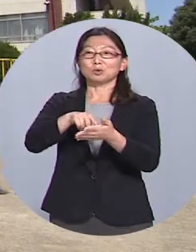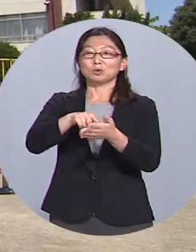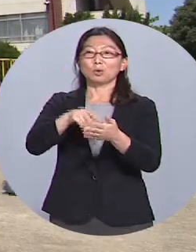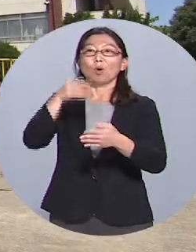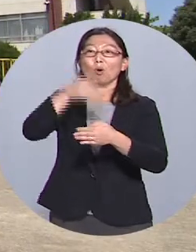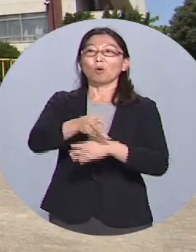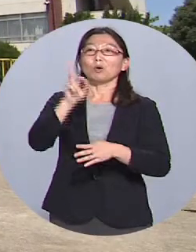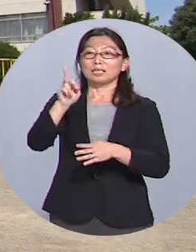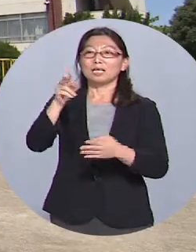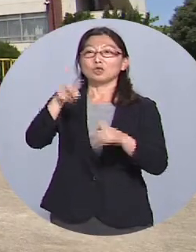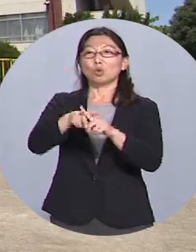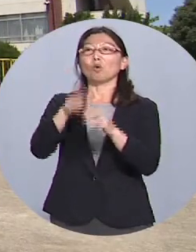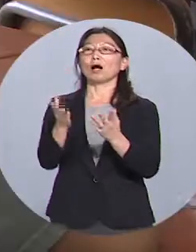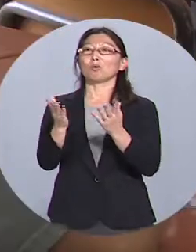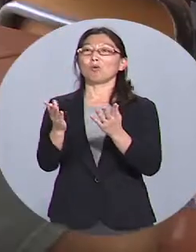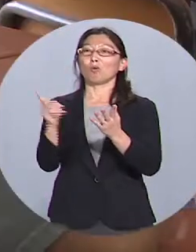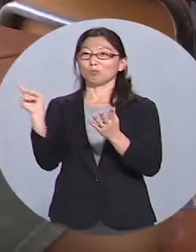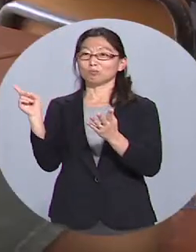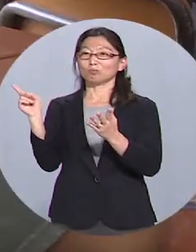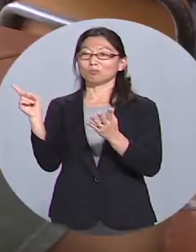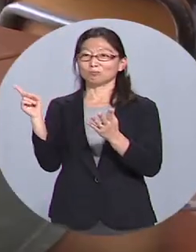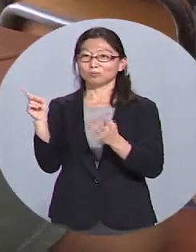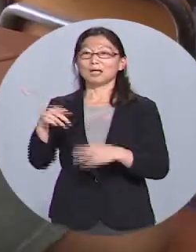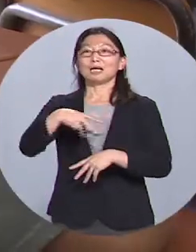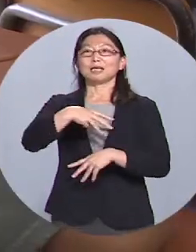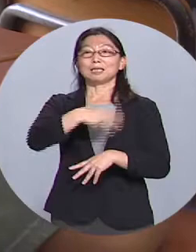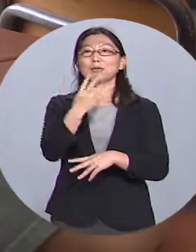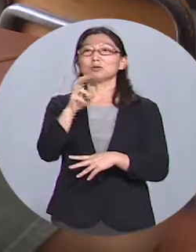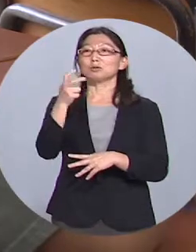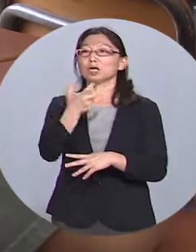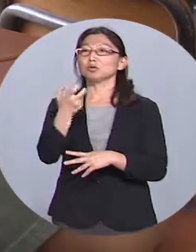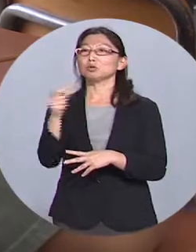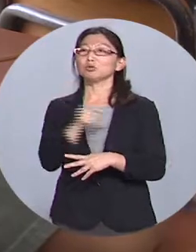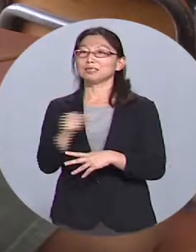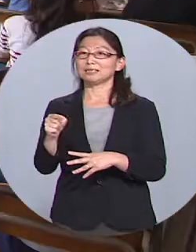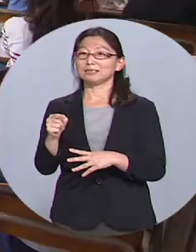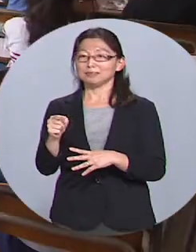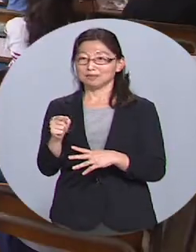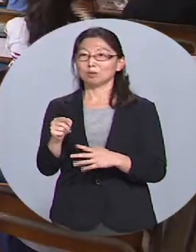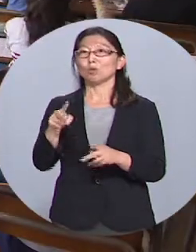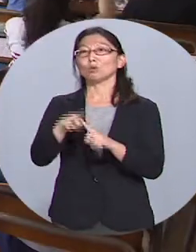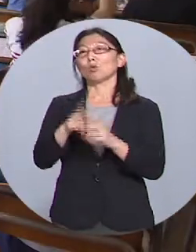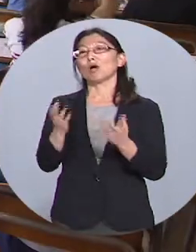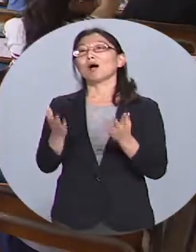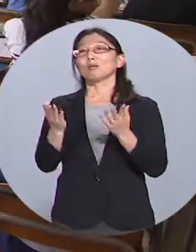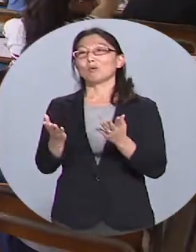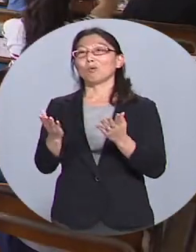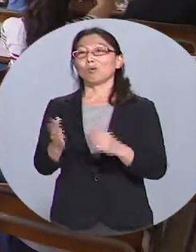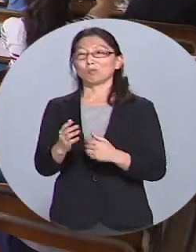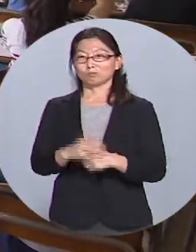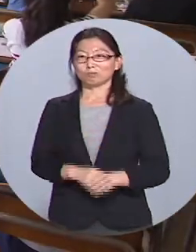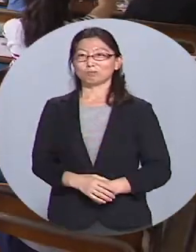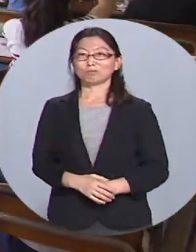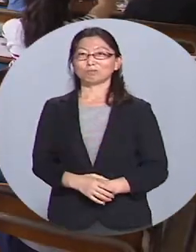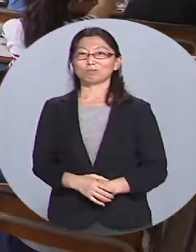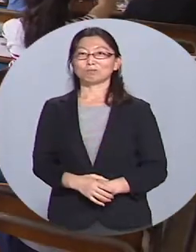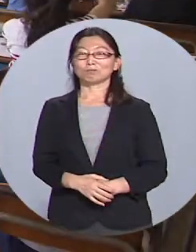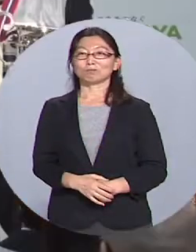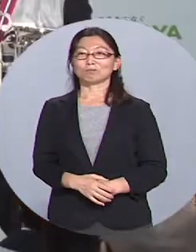囲まれた小瀬小学校は全校児童370人の公立小学校です。